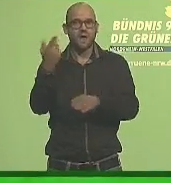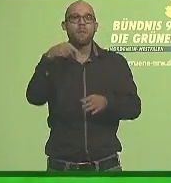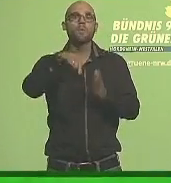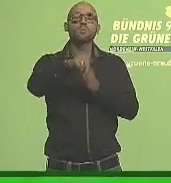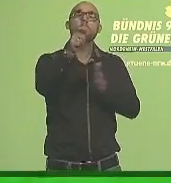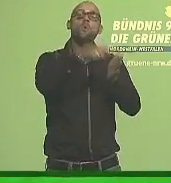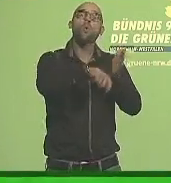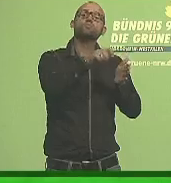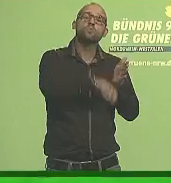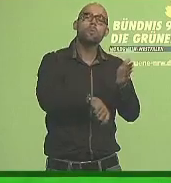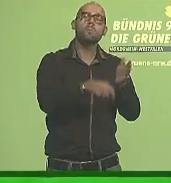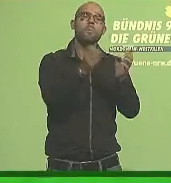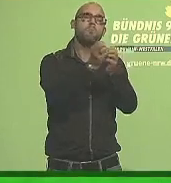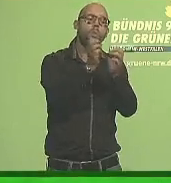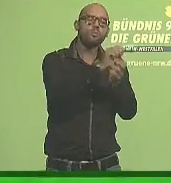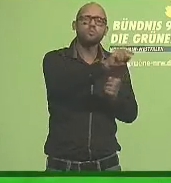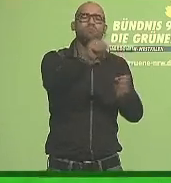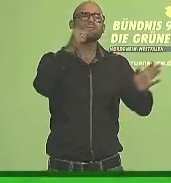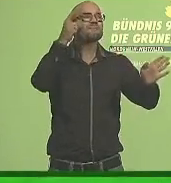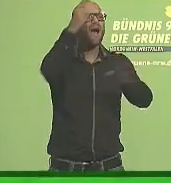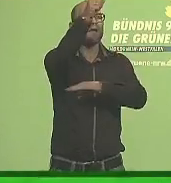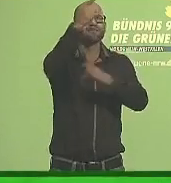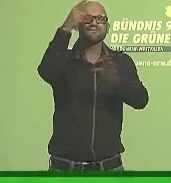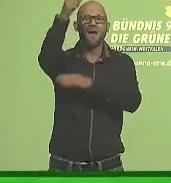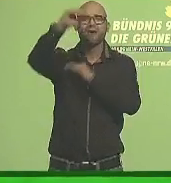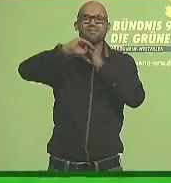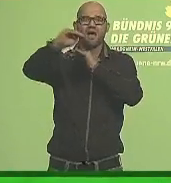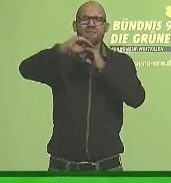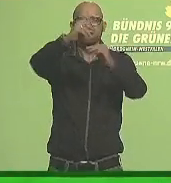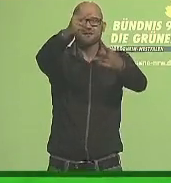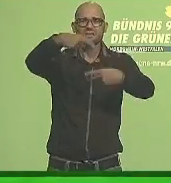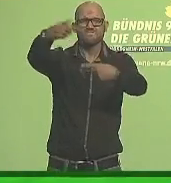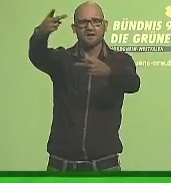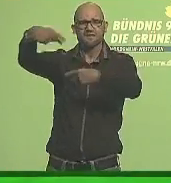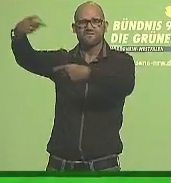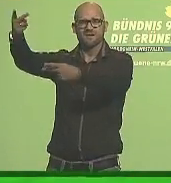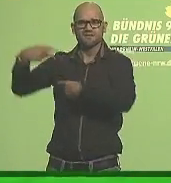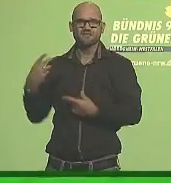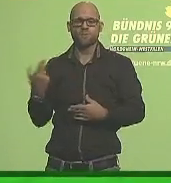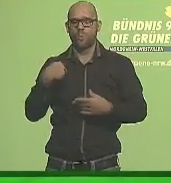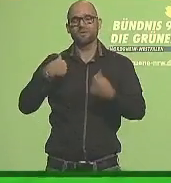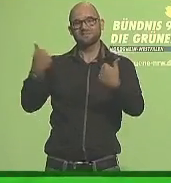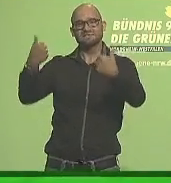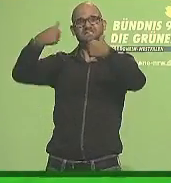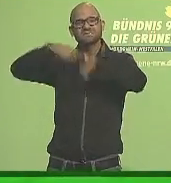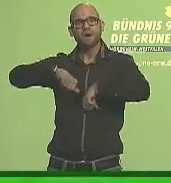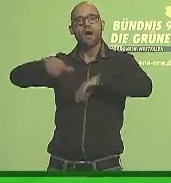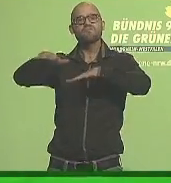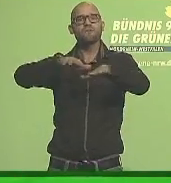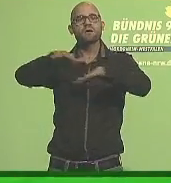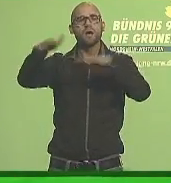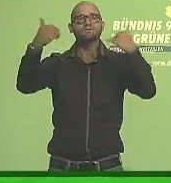Konsum von Produkten aus weit entfernten Ländern oder durch unser Zwangsverkehrsverhalten eine miese CO2-